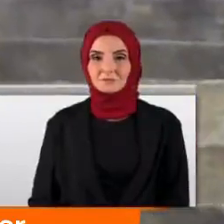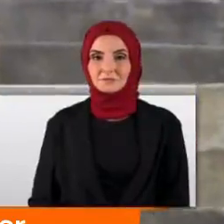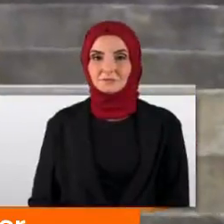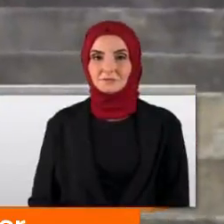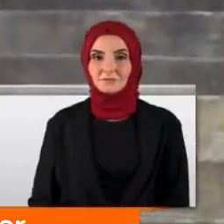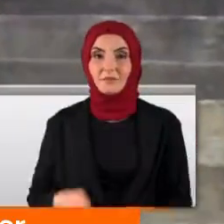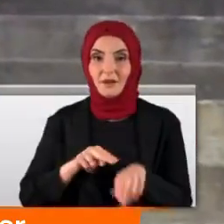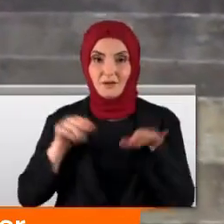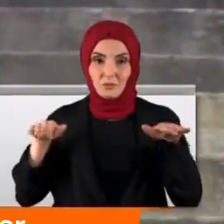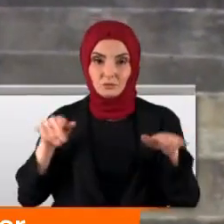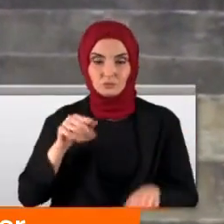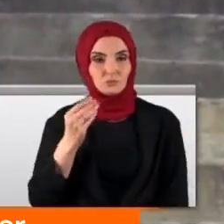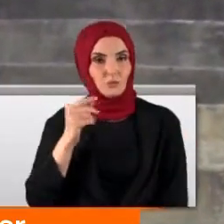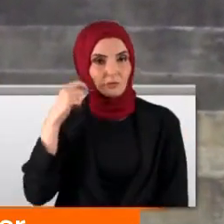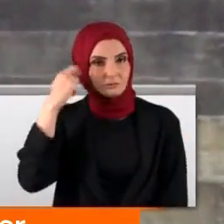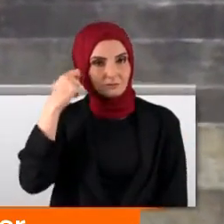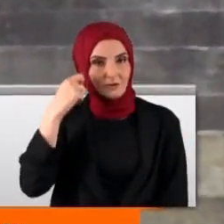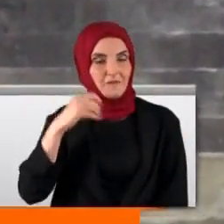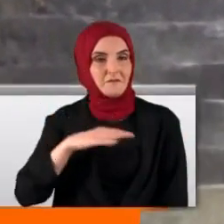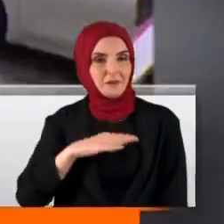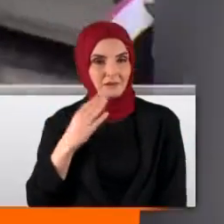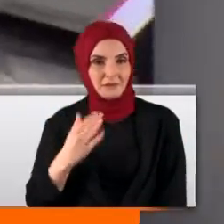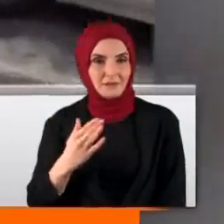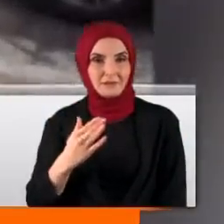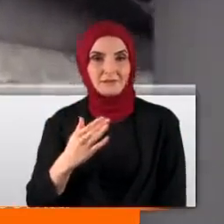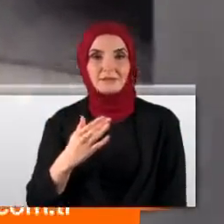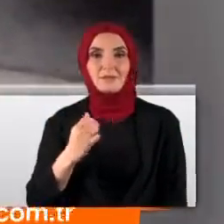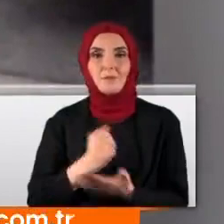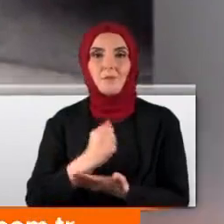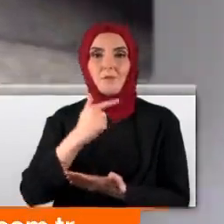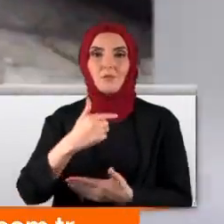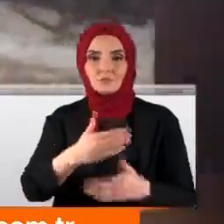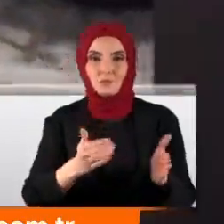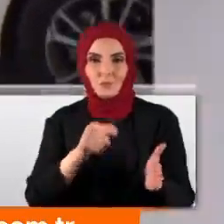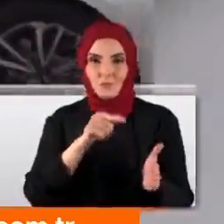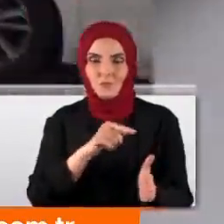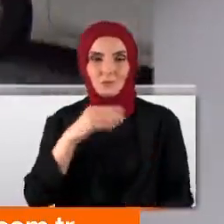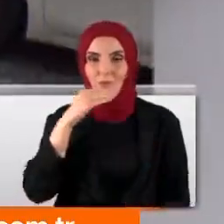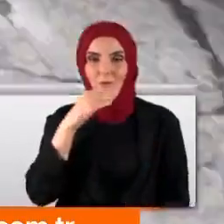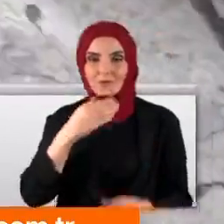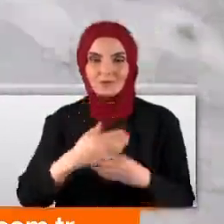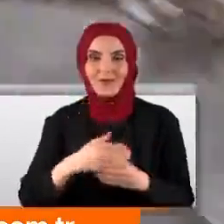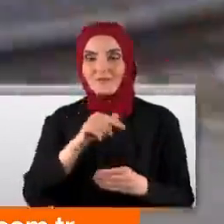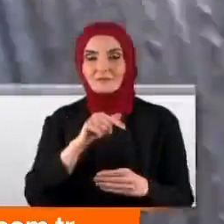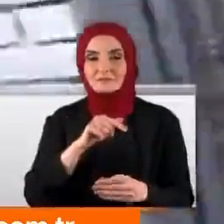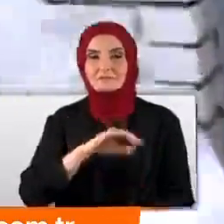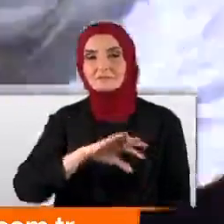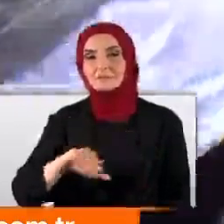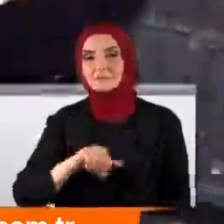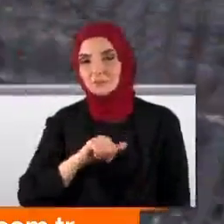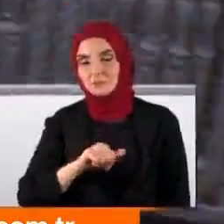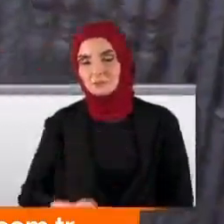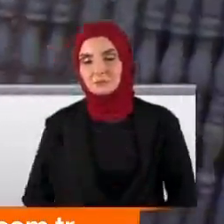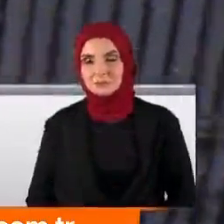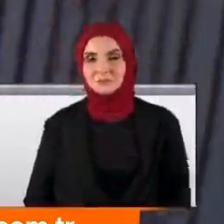Karga çok zeki. Posta kutularındaki mektupları çalıyor. Zarflarını kurtarmak isteyenlerin ise işleri çok zor.